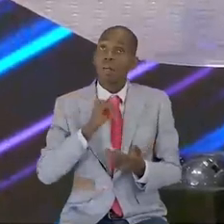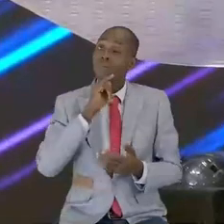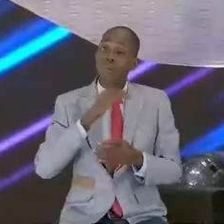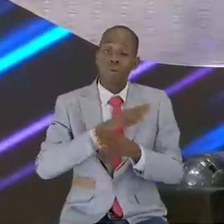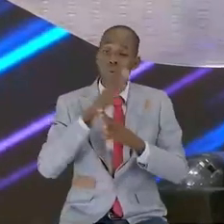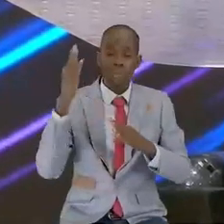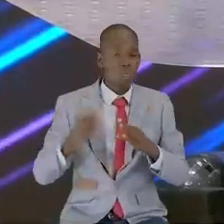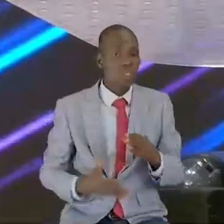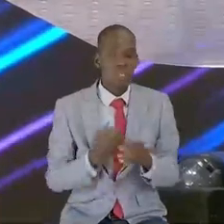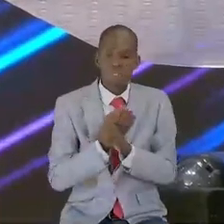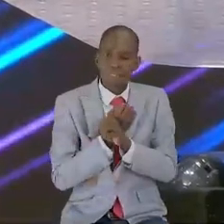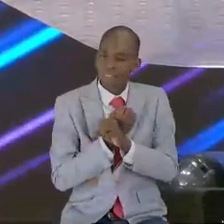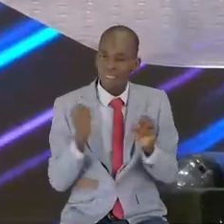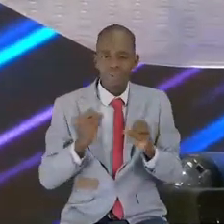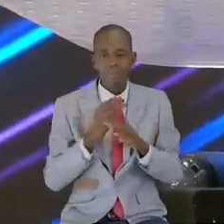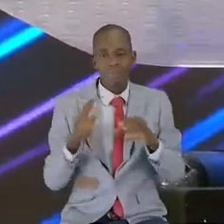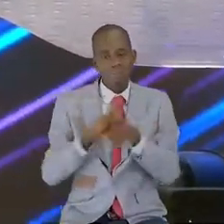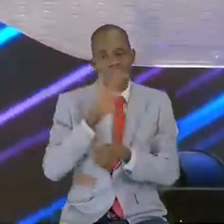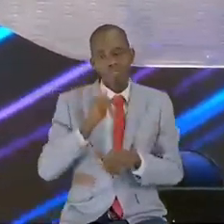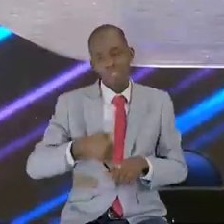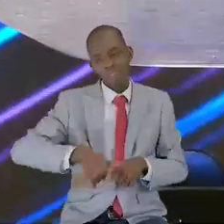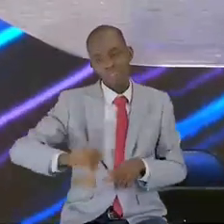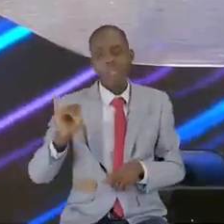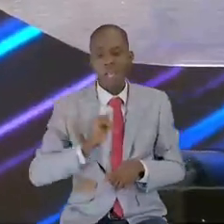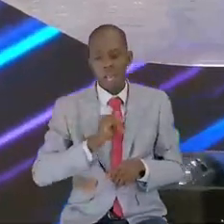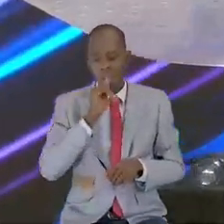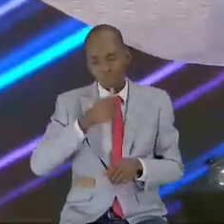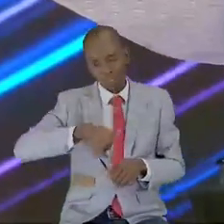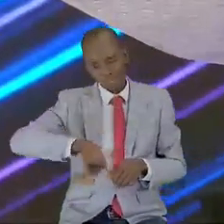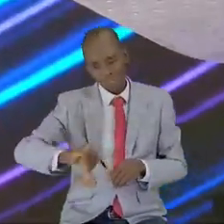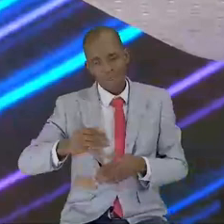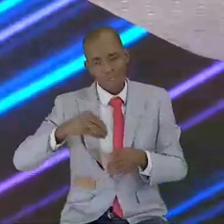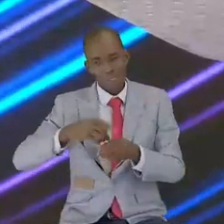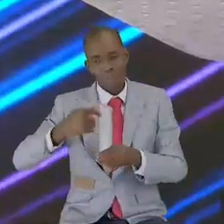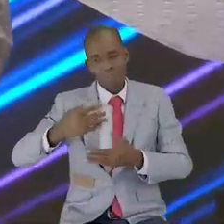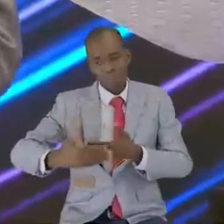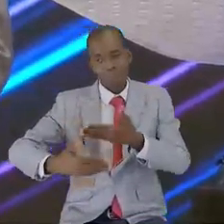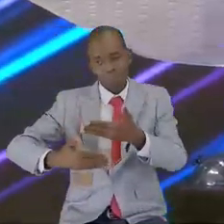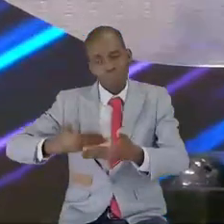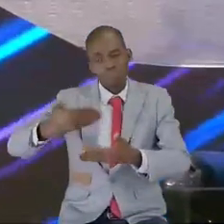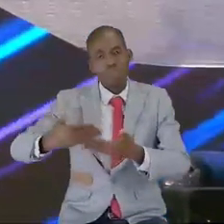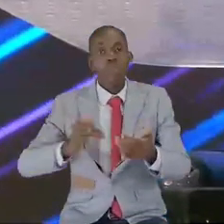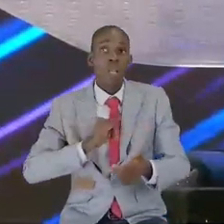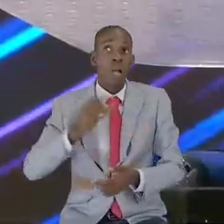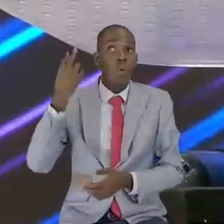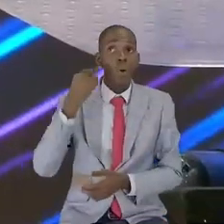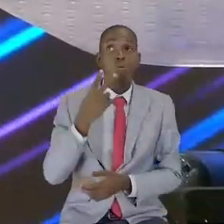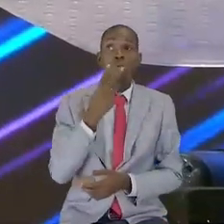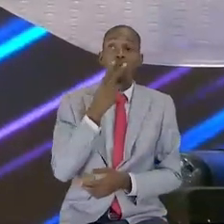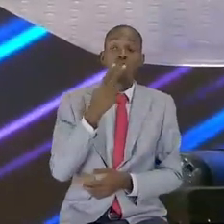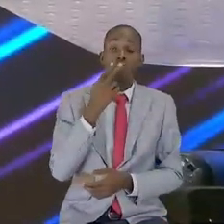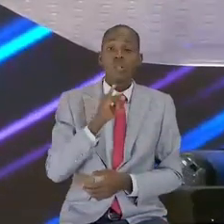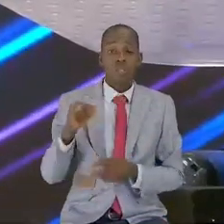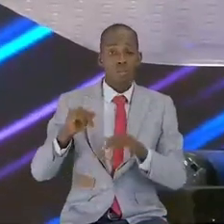Je sais encore qu'il y a beaucoup de péchés. Non. Ce n'est pas qu'il passe un peu. Oh, je fumais avant. Oh, si